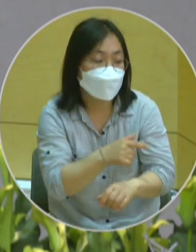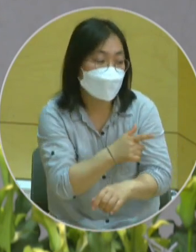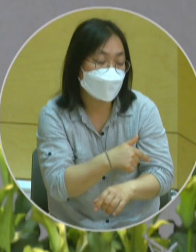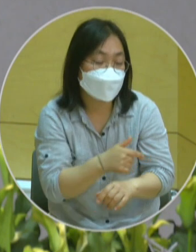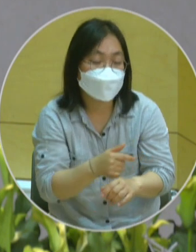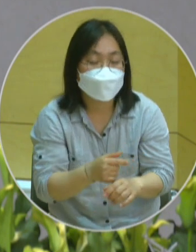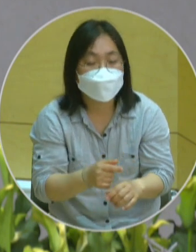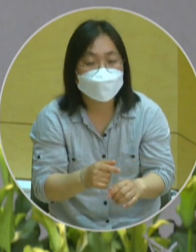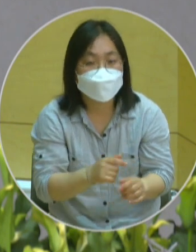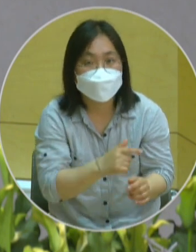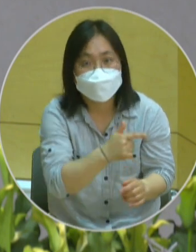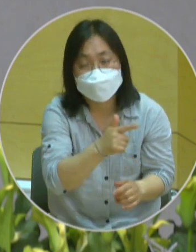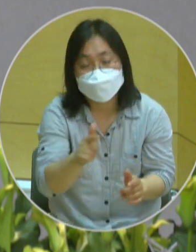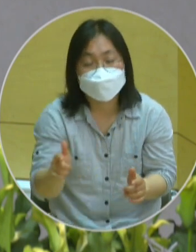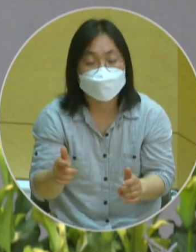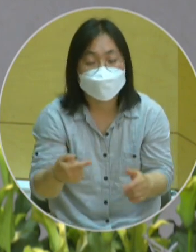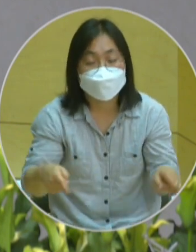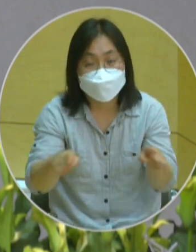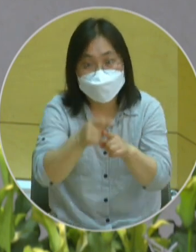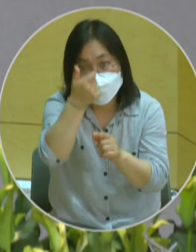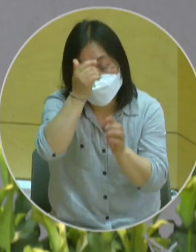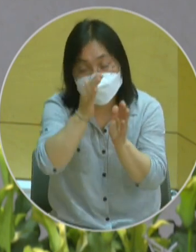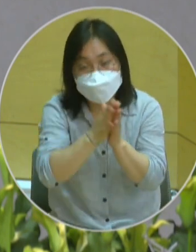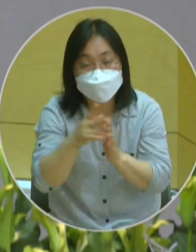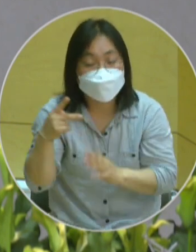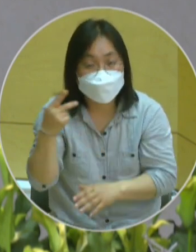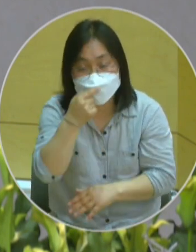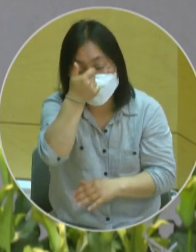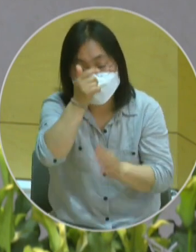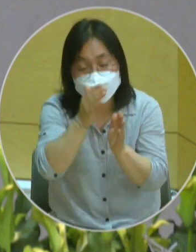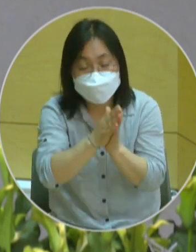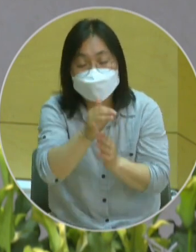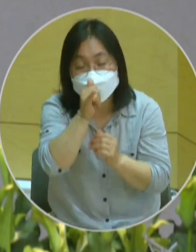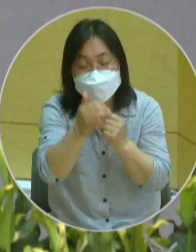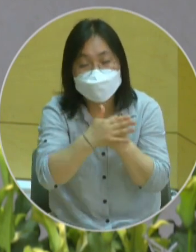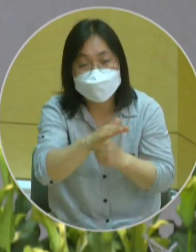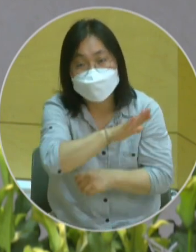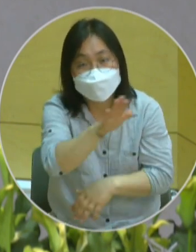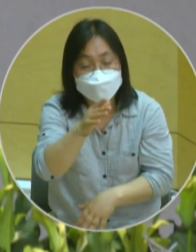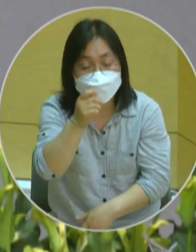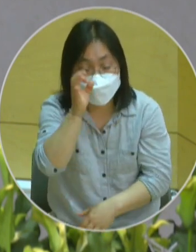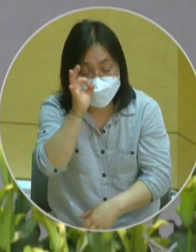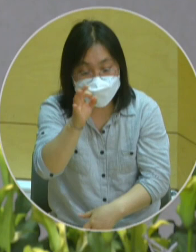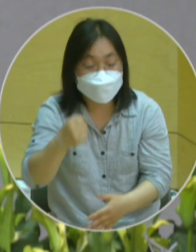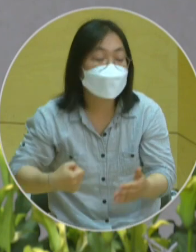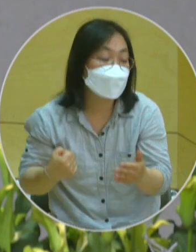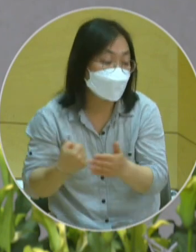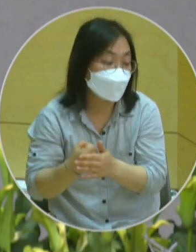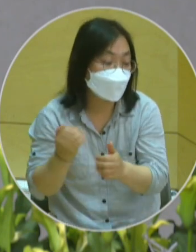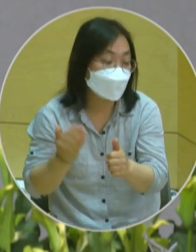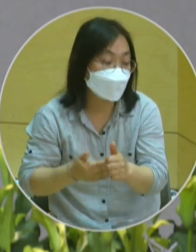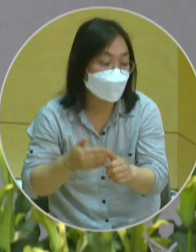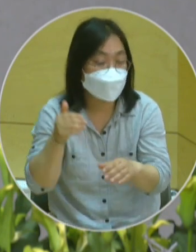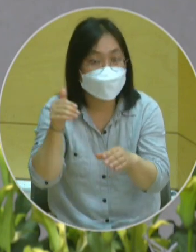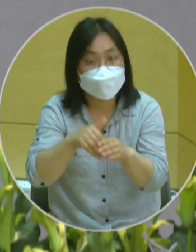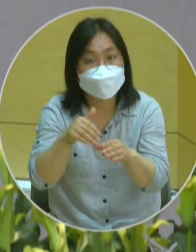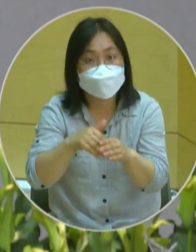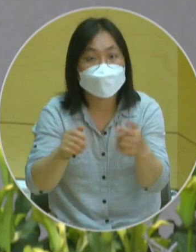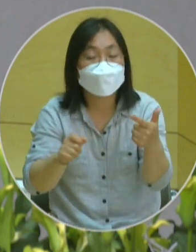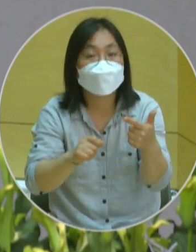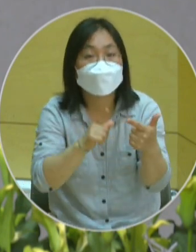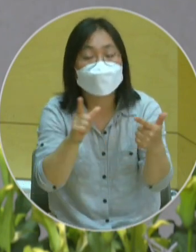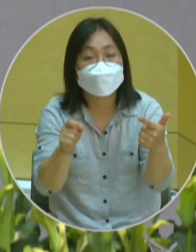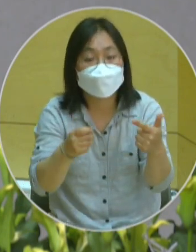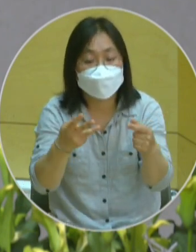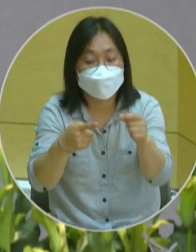우리가 릴레이 금식기도 하게 되니까 여러분께서 금식하는 날 보시고 오늘은 계시만 했습니다. 투표는 6월 셋째